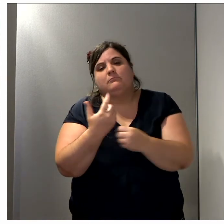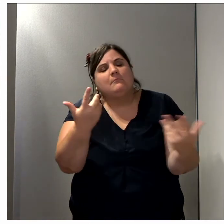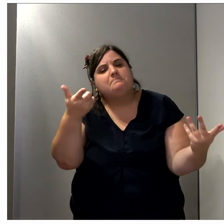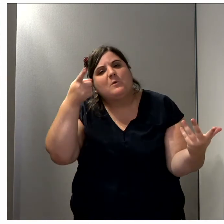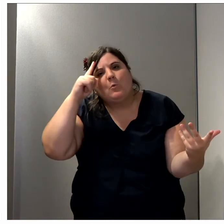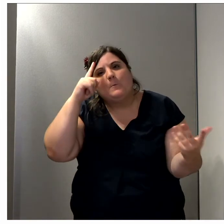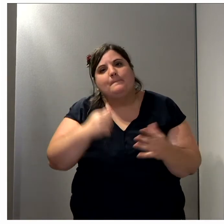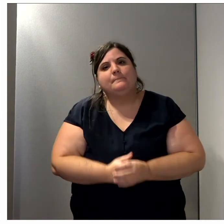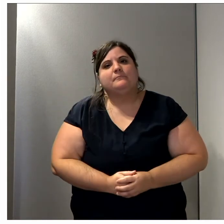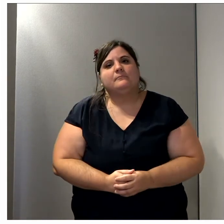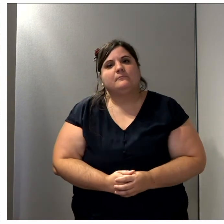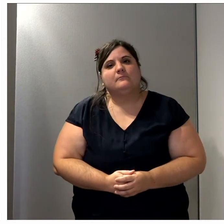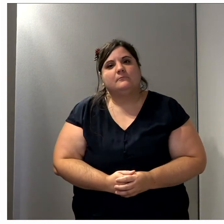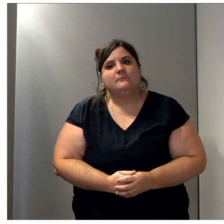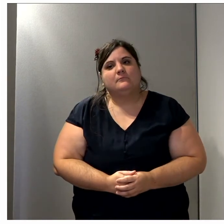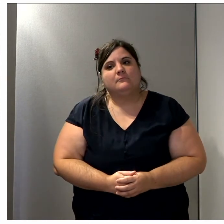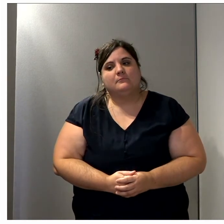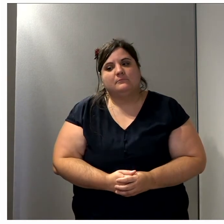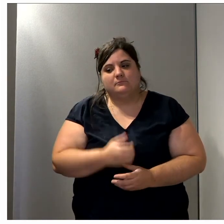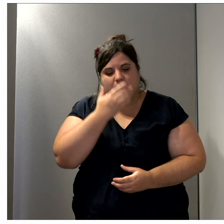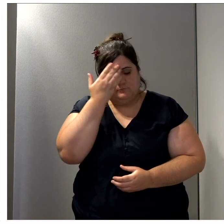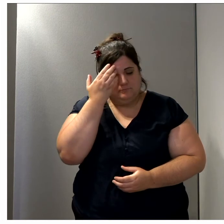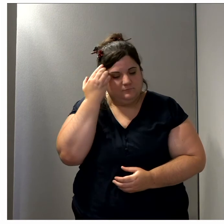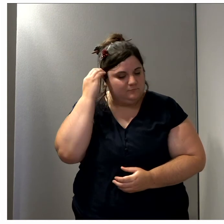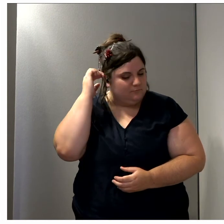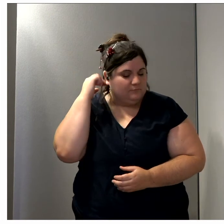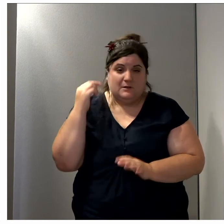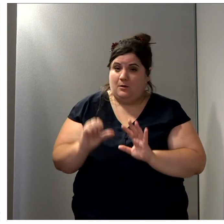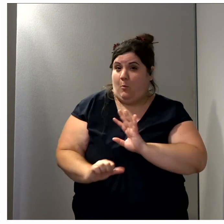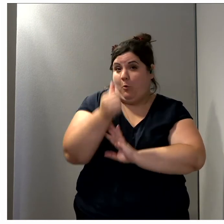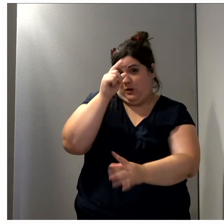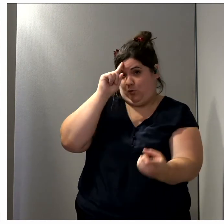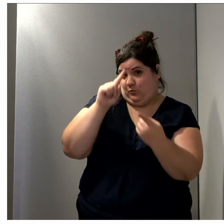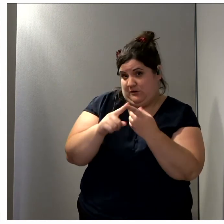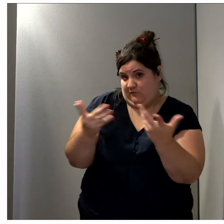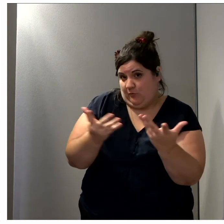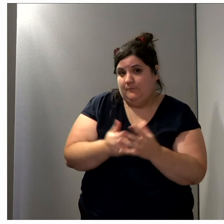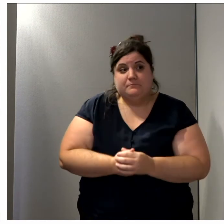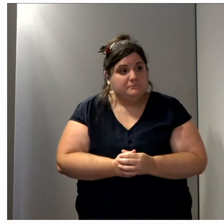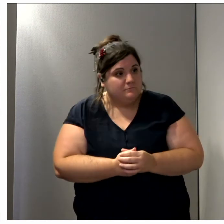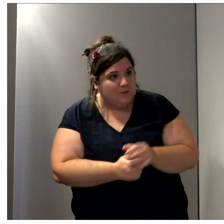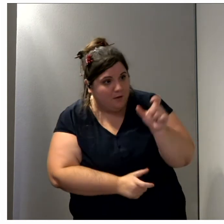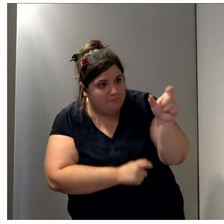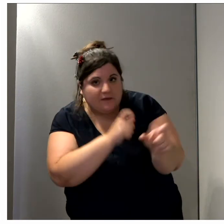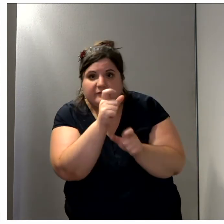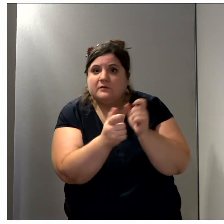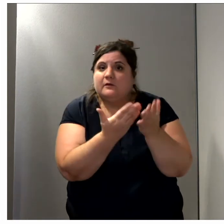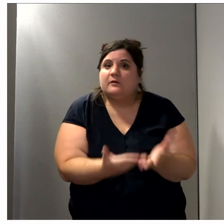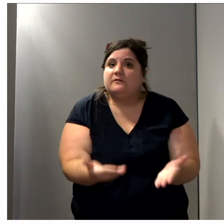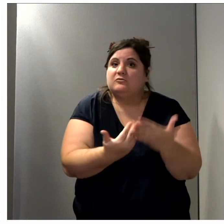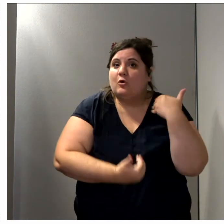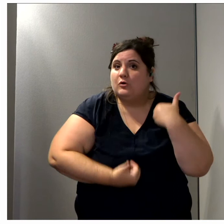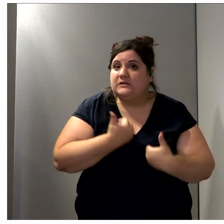est de répondre aux besoins des personnes en situation de handicap, malades ou